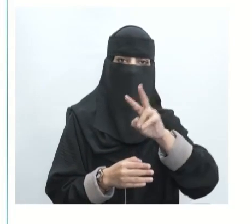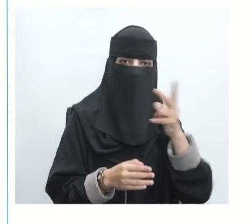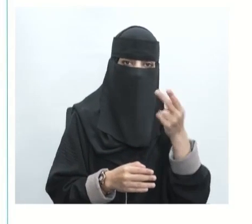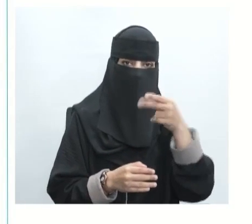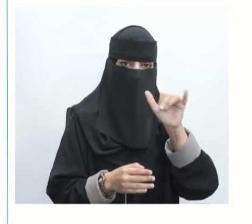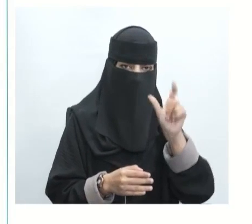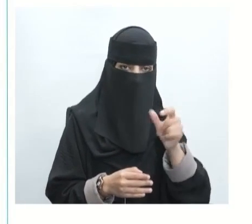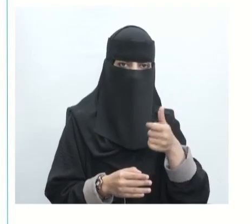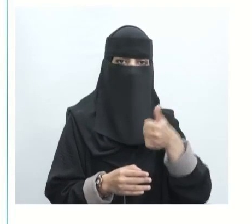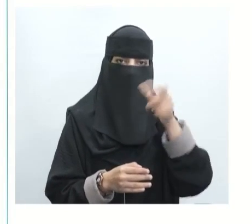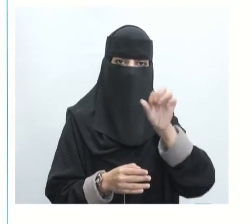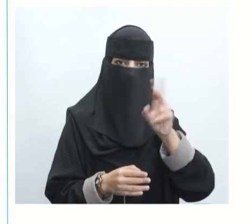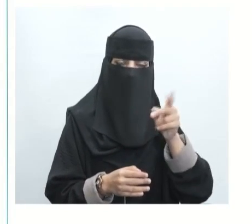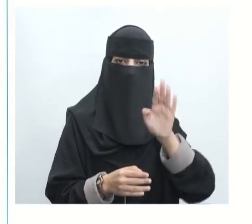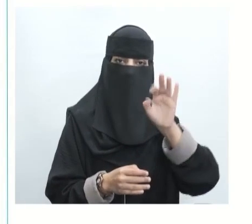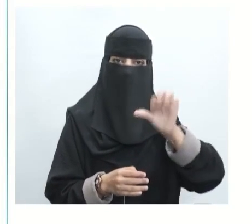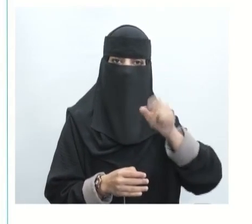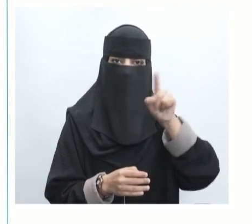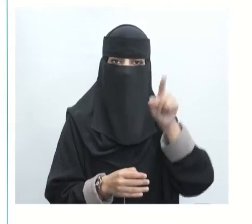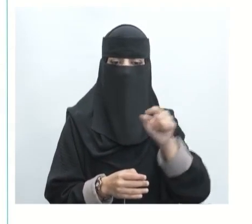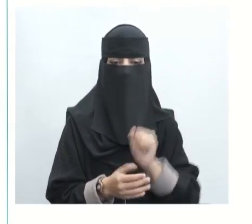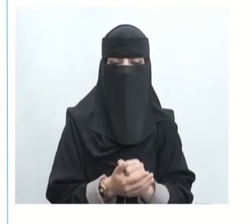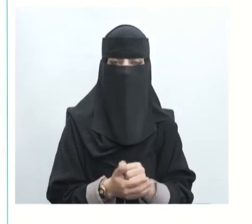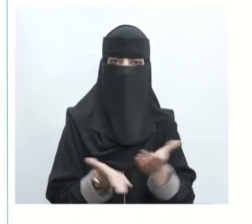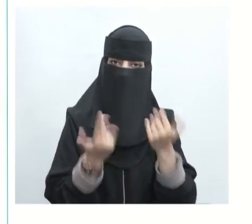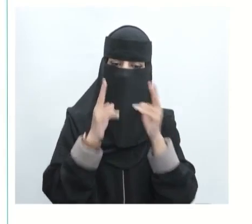قبلها. دعونا نتناقش،